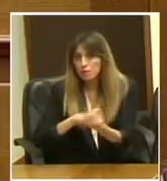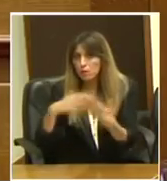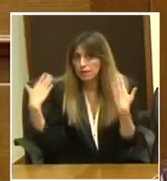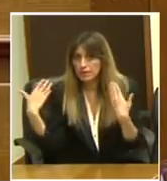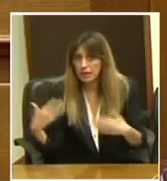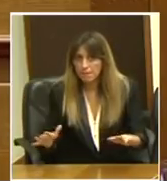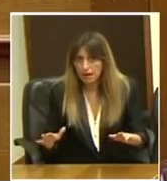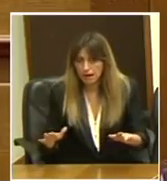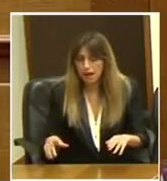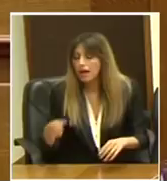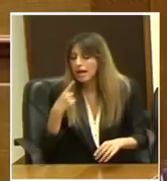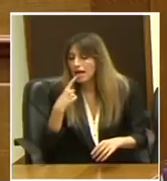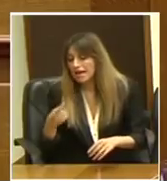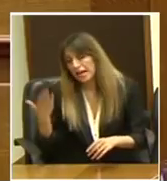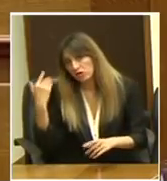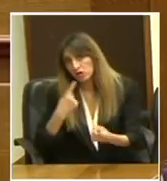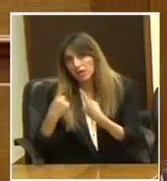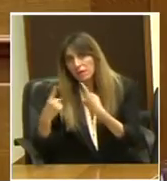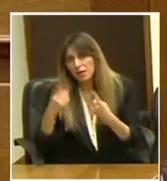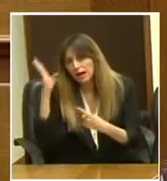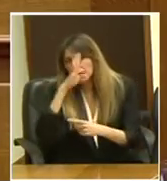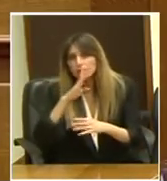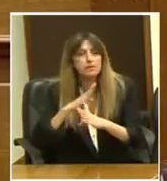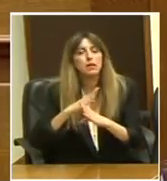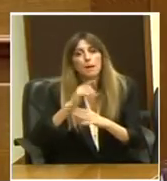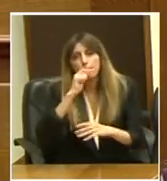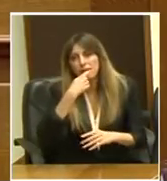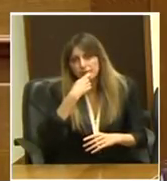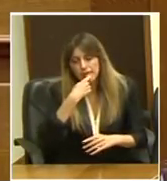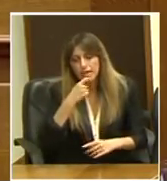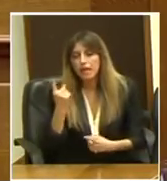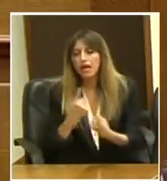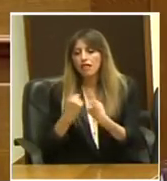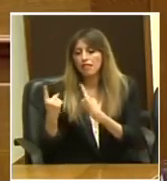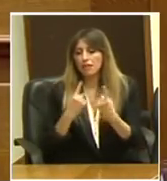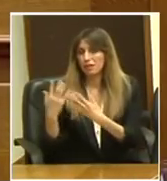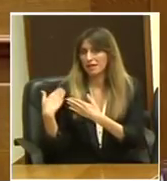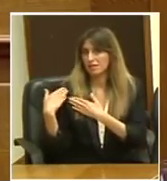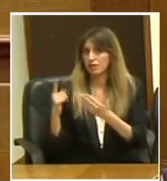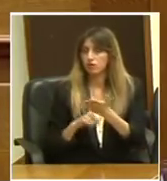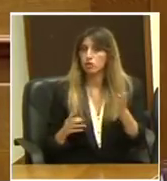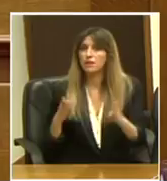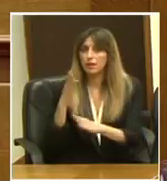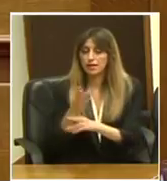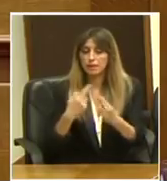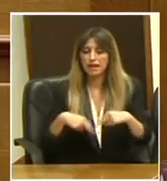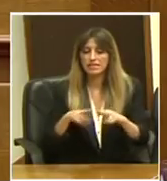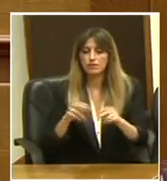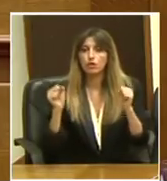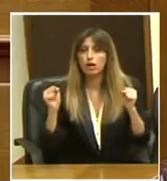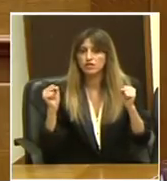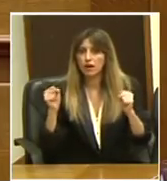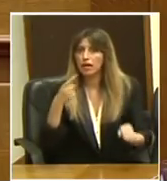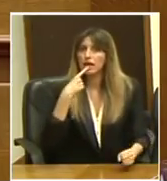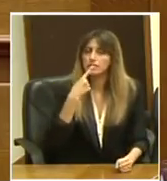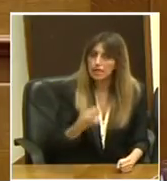πάει ο διαπραγματευτής στο Συμβούλιο Ασφαλείας και να πει ότι η Ελλάδα συμφωνεί με το τάδε